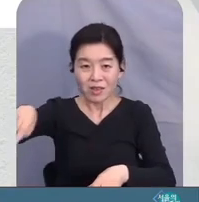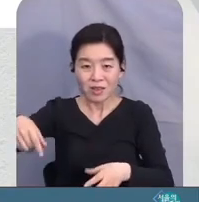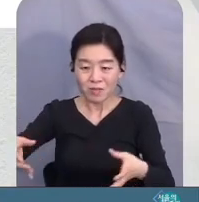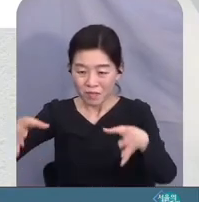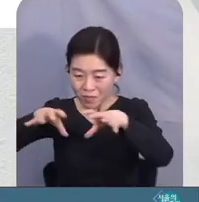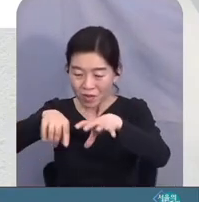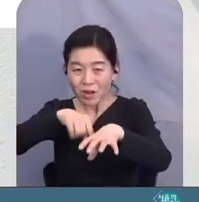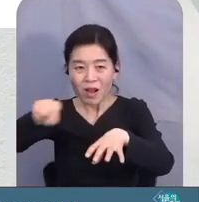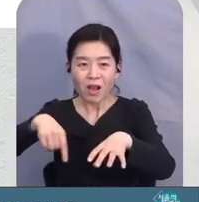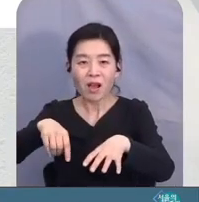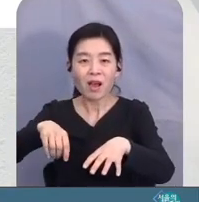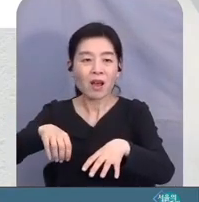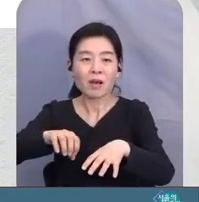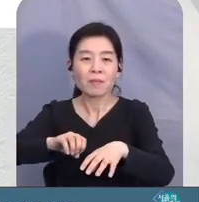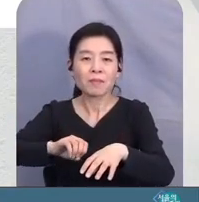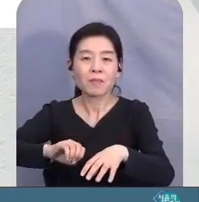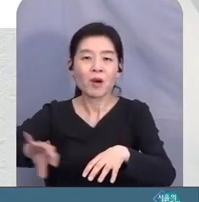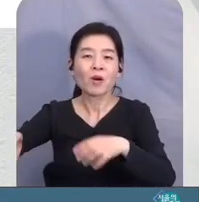그런데 이거를